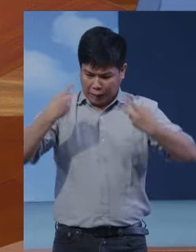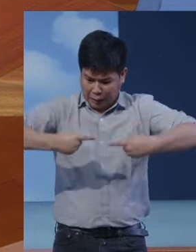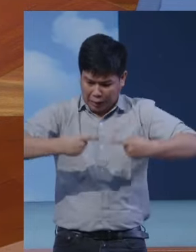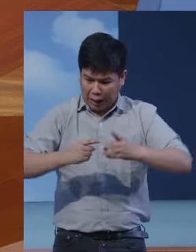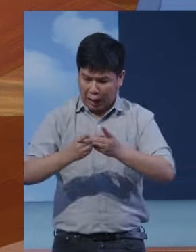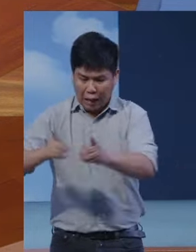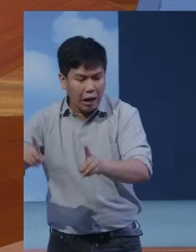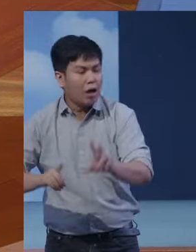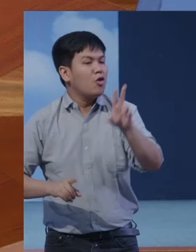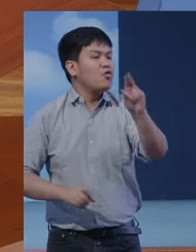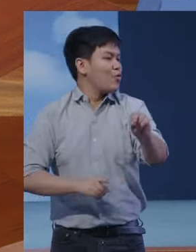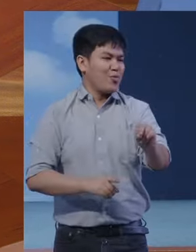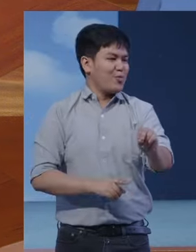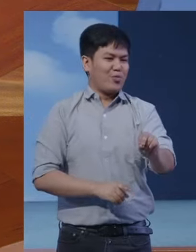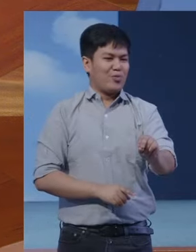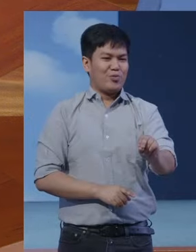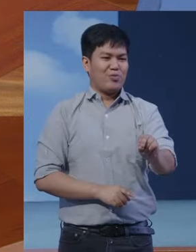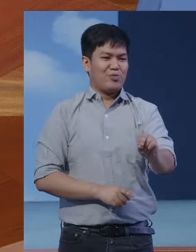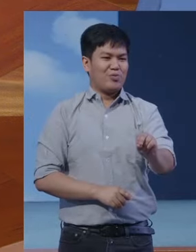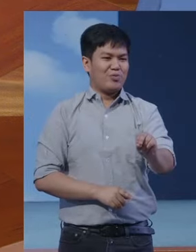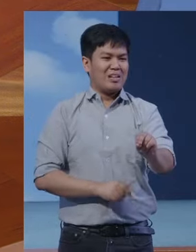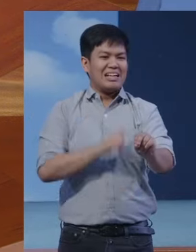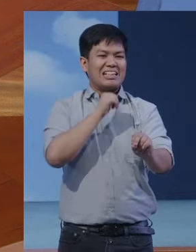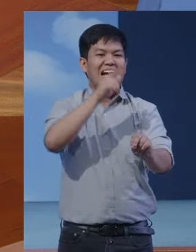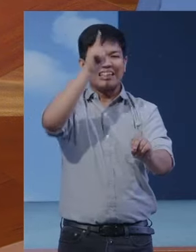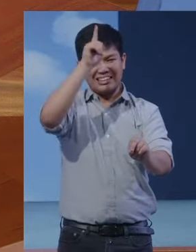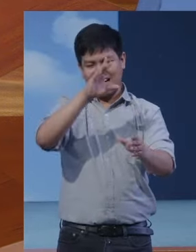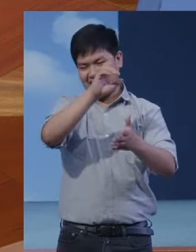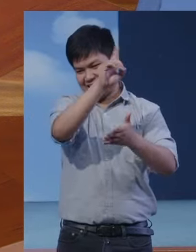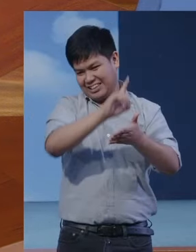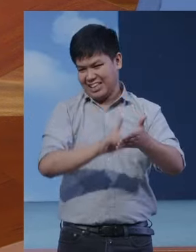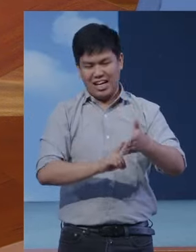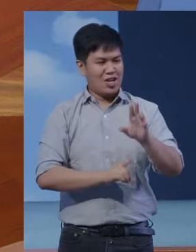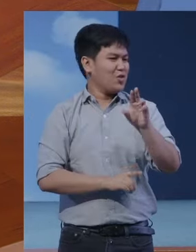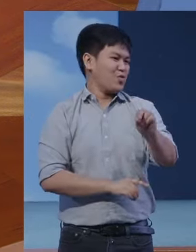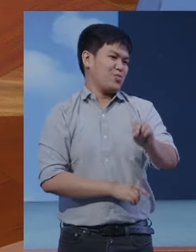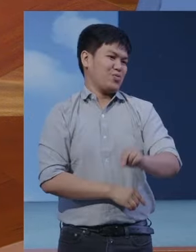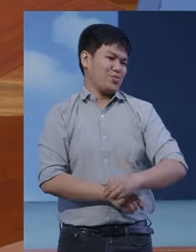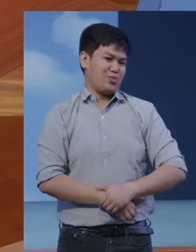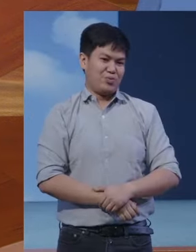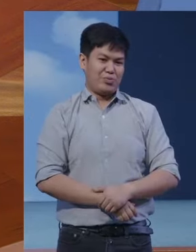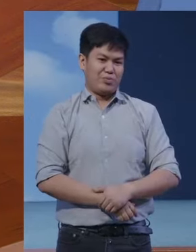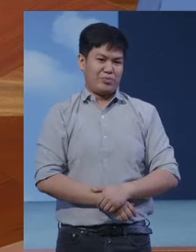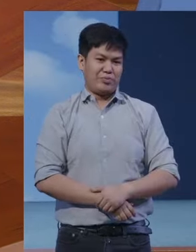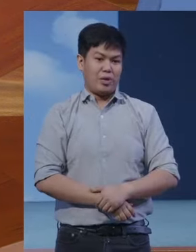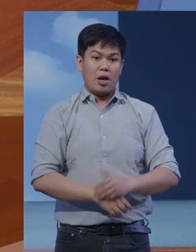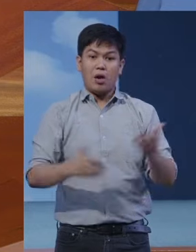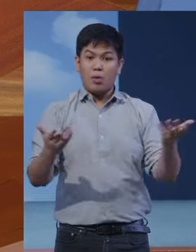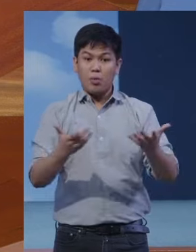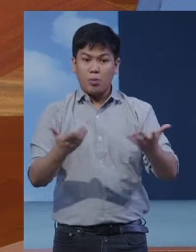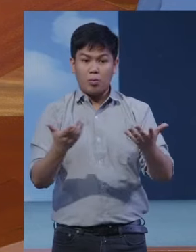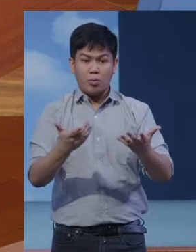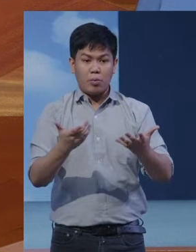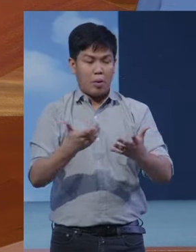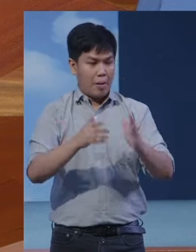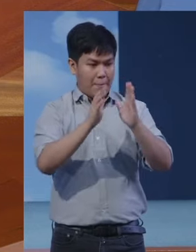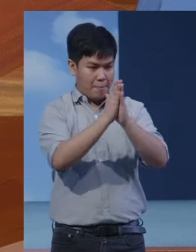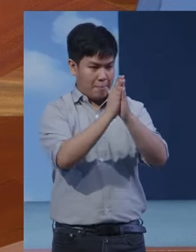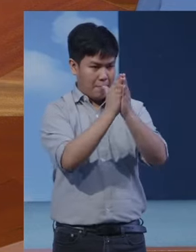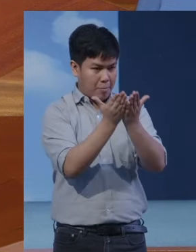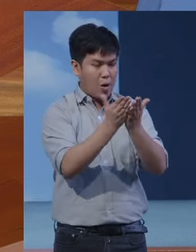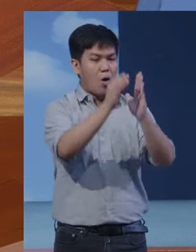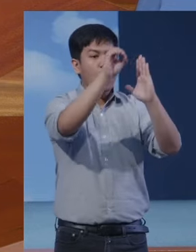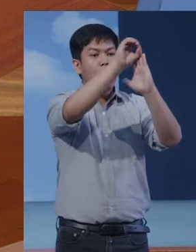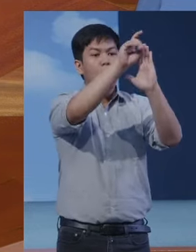dahil labag na labag ito sa sa ating panginoong Diyos Hanapin niyo po yung huling libro ng Old